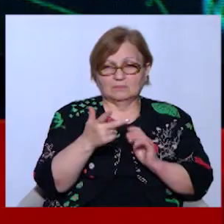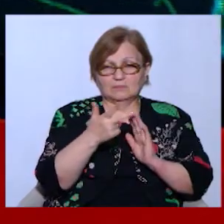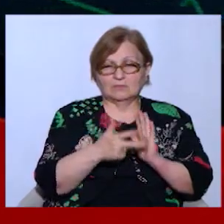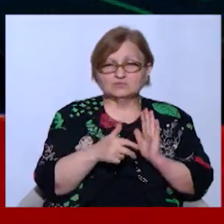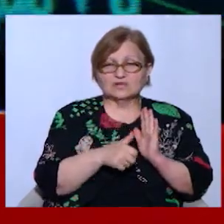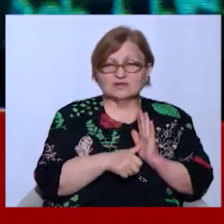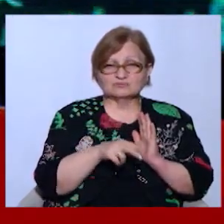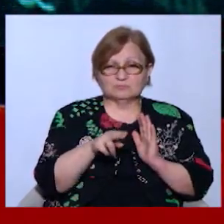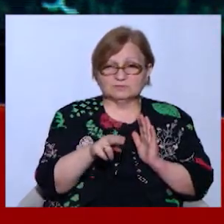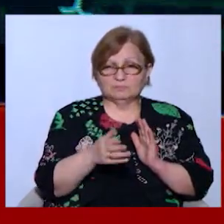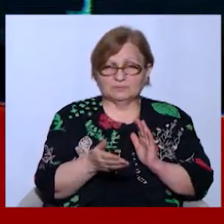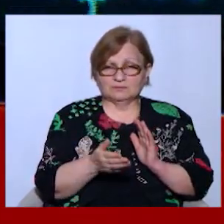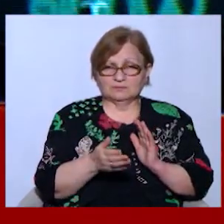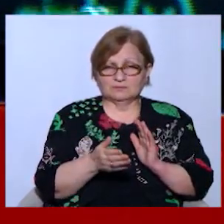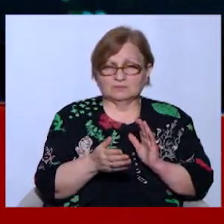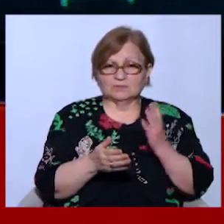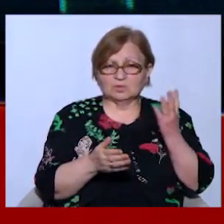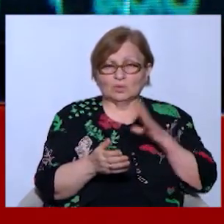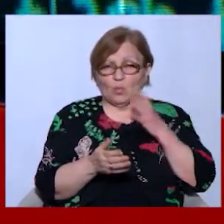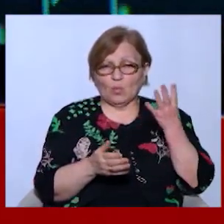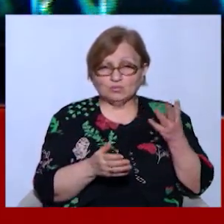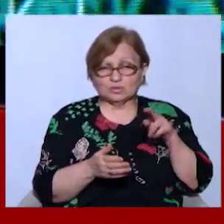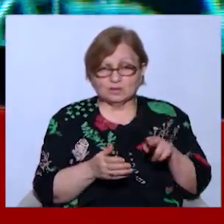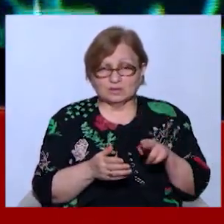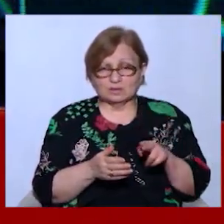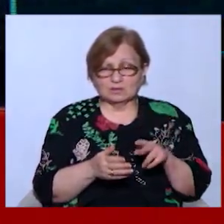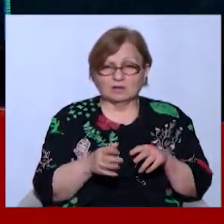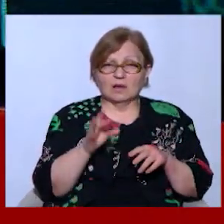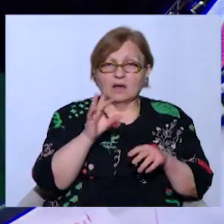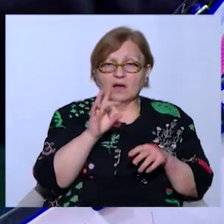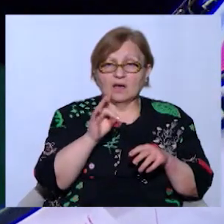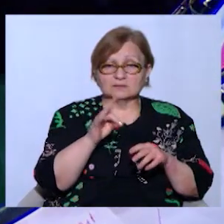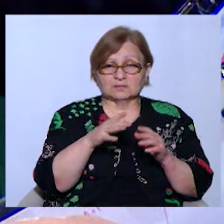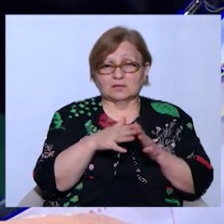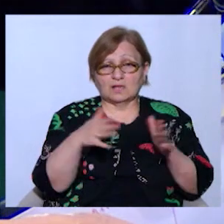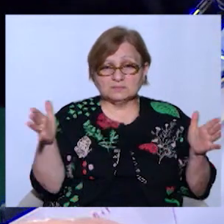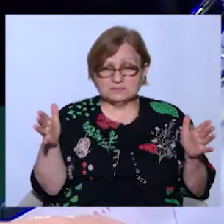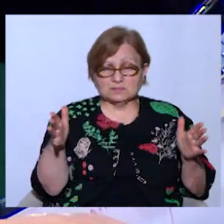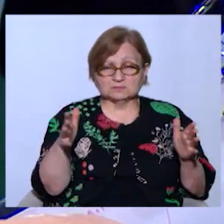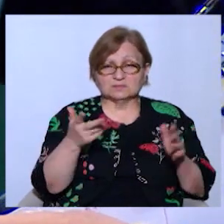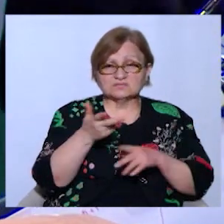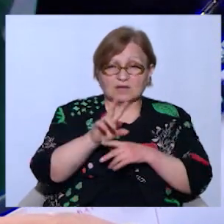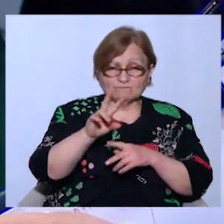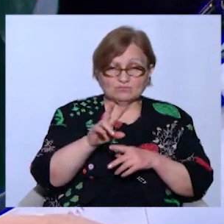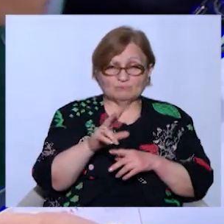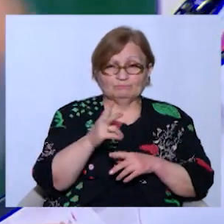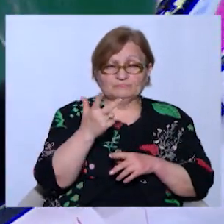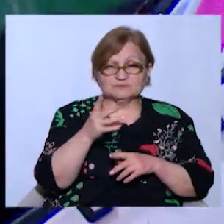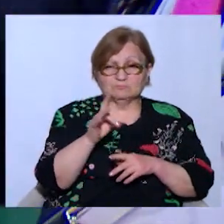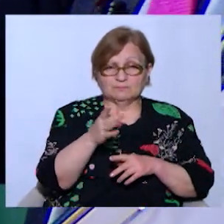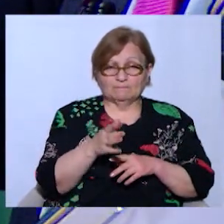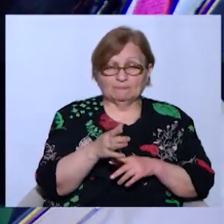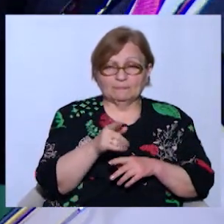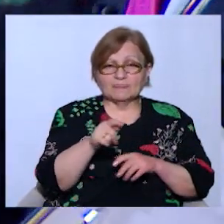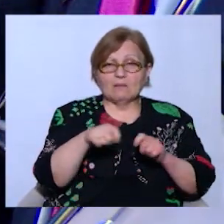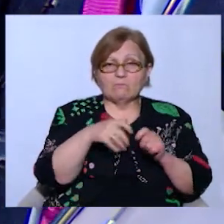36π, იყო 4π და როცა ერი გაიზარდა 3-ჯერ გახდა 3 ერი,